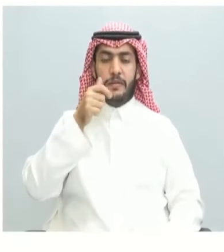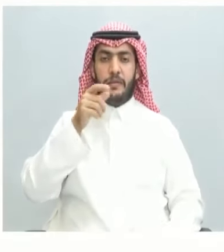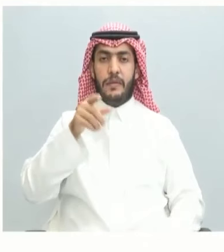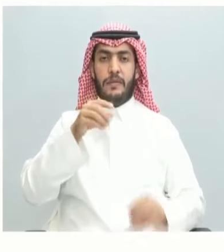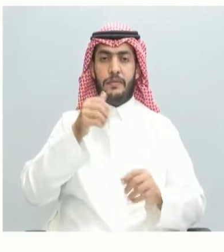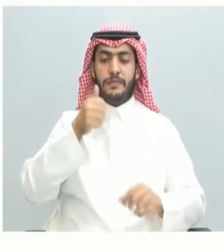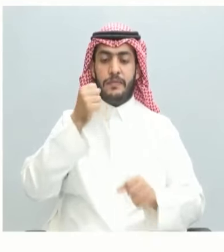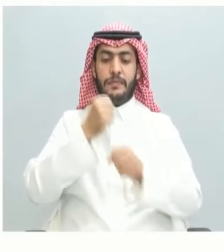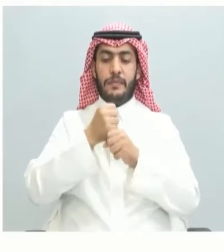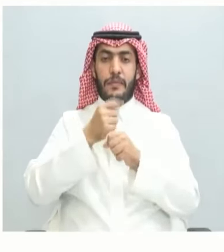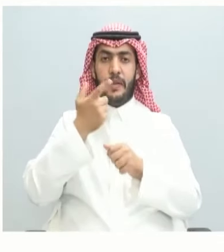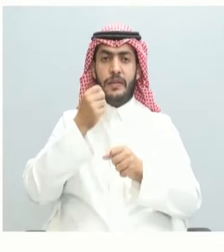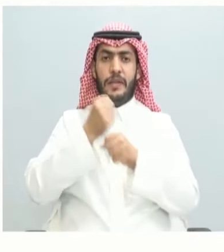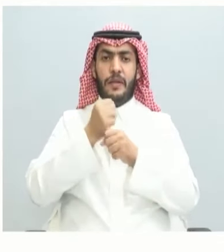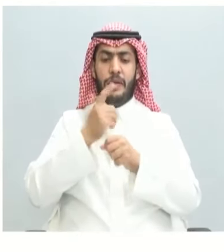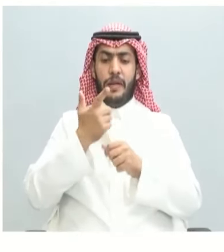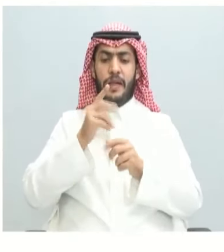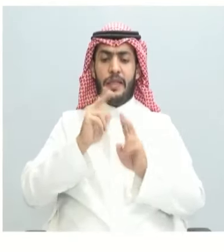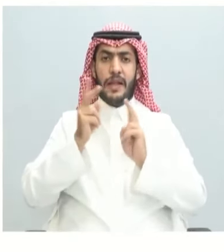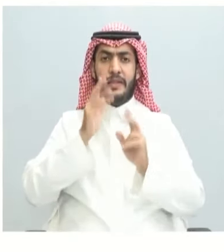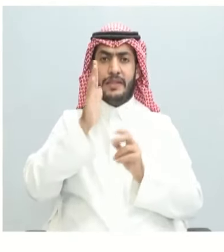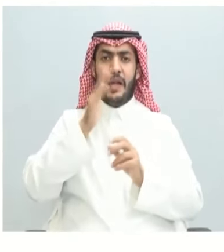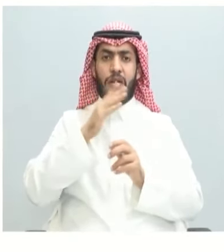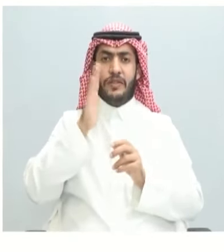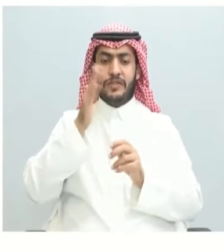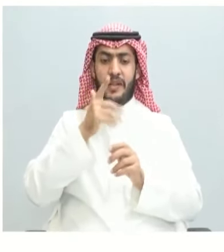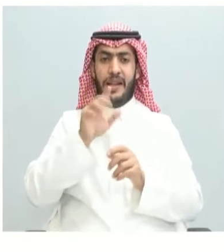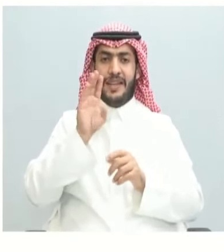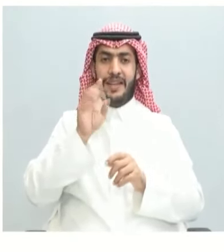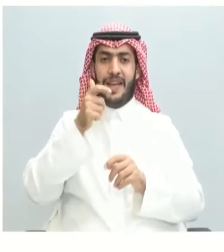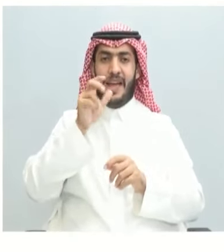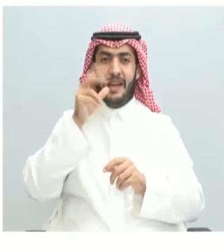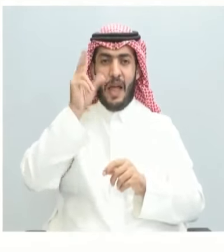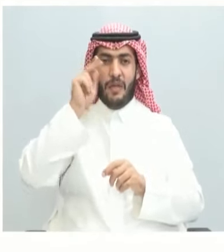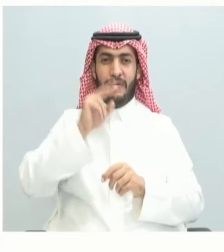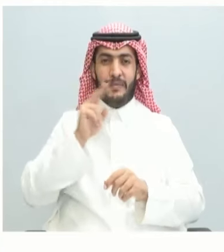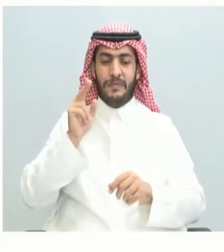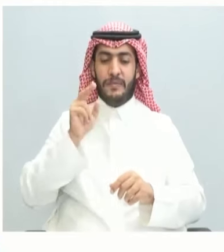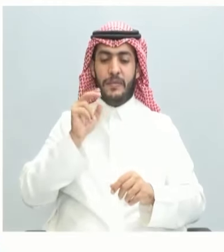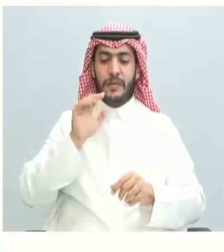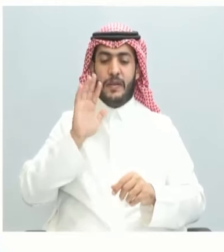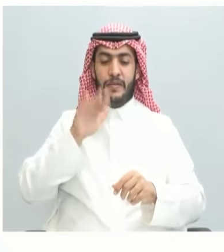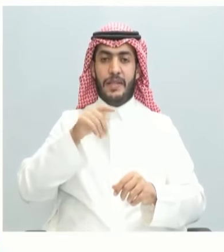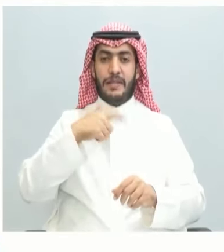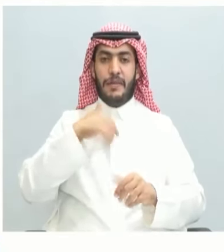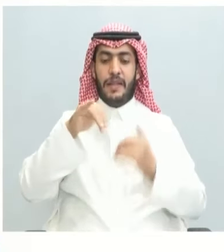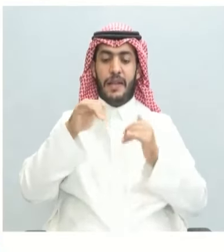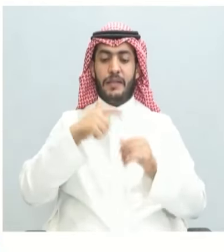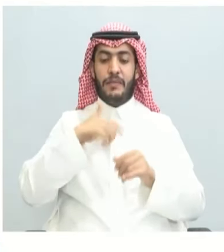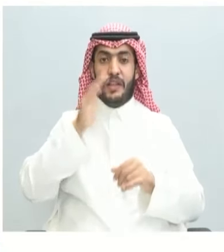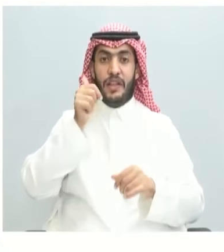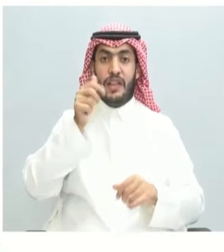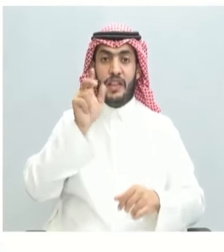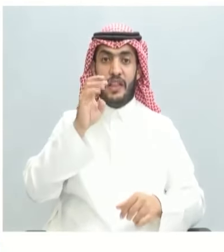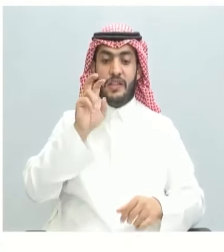نقوم بذلك ماذا نستخدم لتغيير زاويه اتجاه الكائن احسنتم لدينا لبنه اسمها لبنه